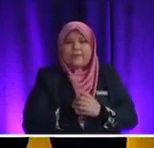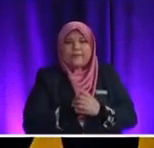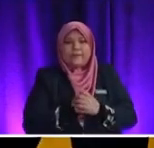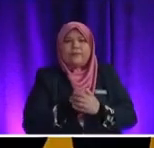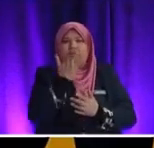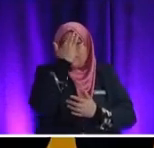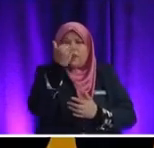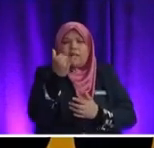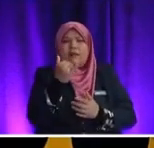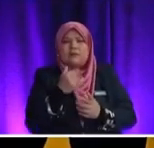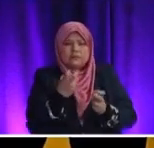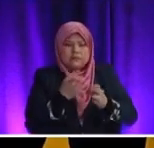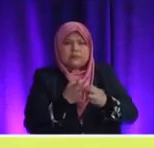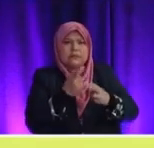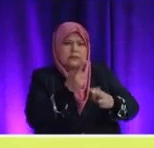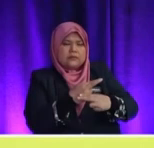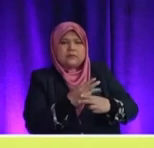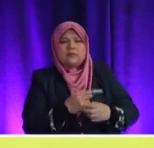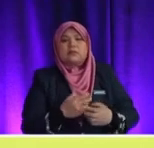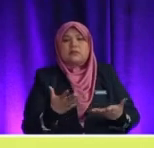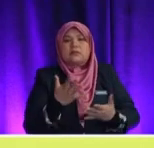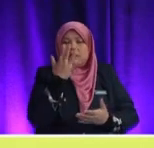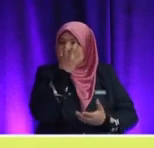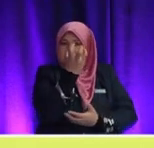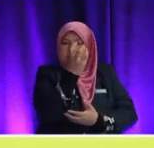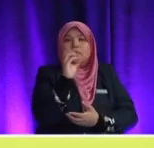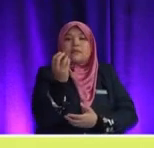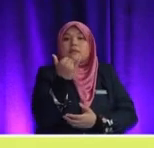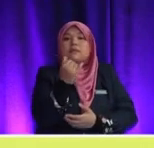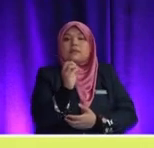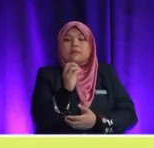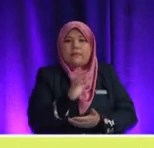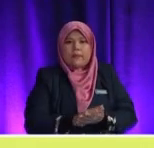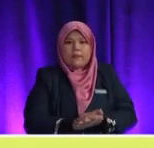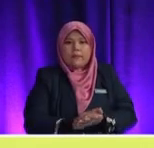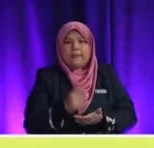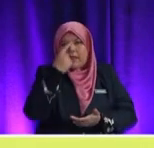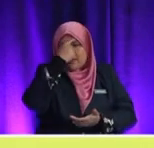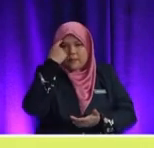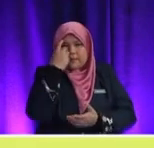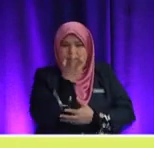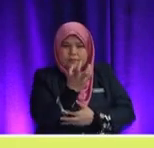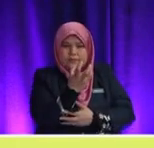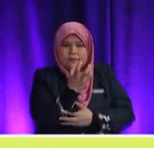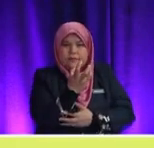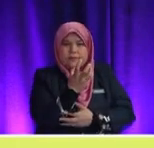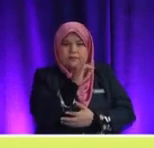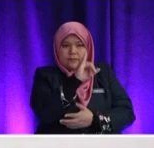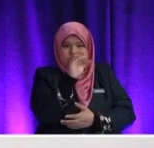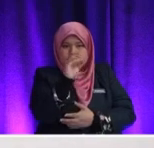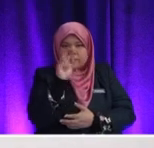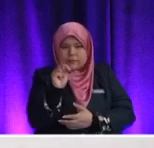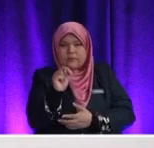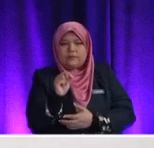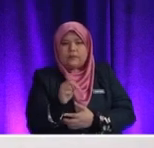Mengapakah elektrolisis tidak berlaku dalam keadaan pecel Oke sebab dalam keadaan pejal ayat-ayat